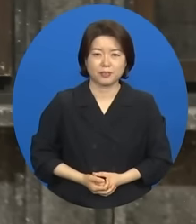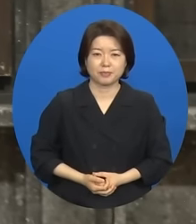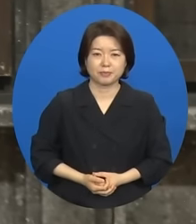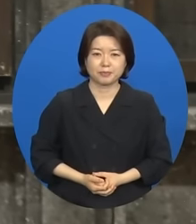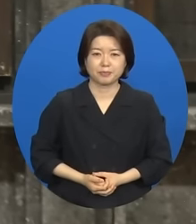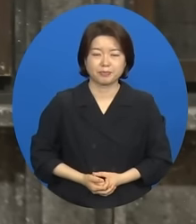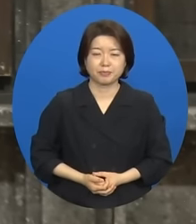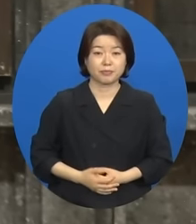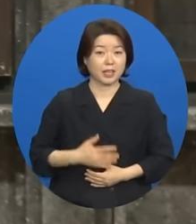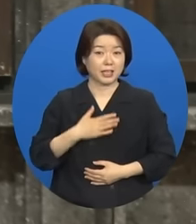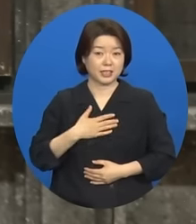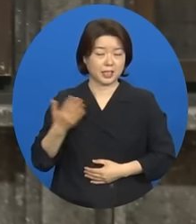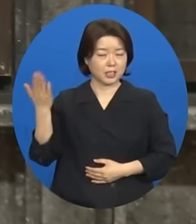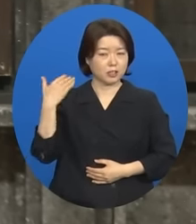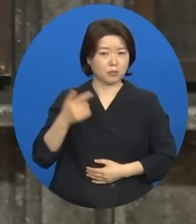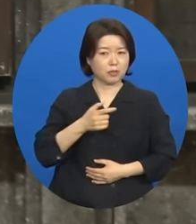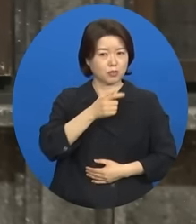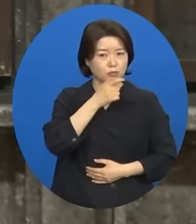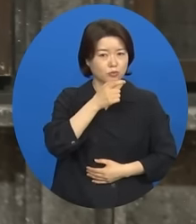제가 지난